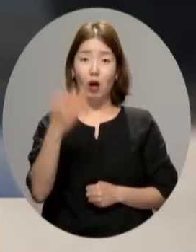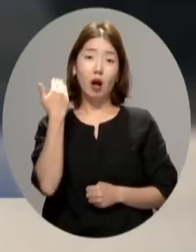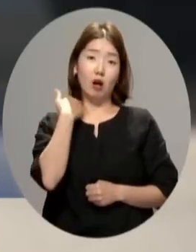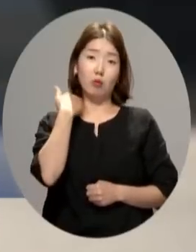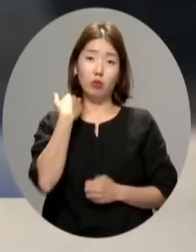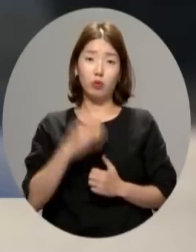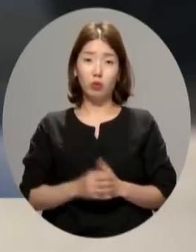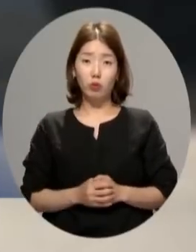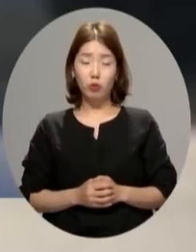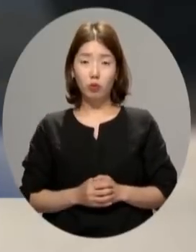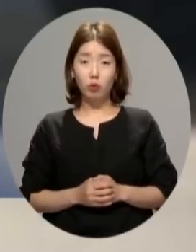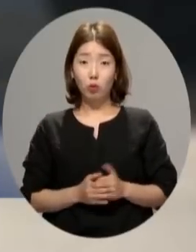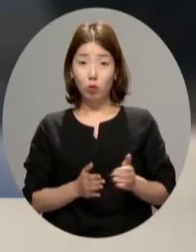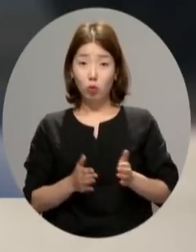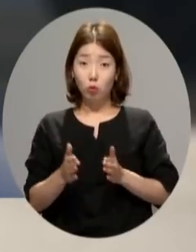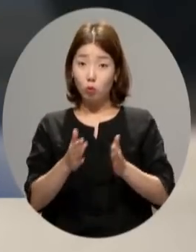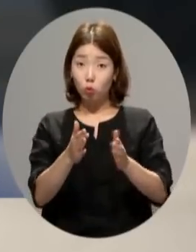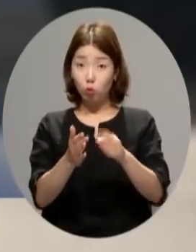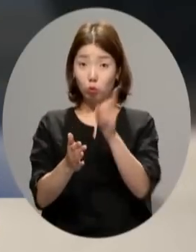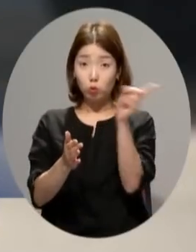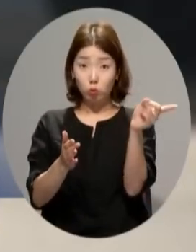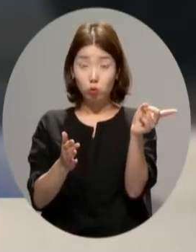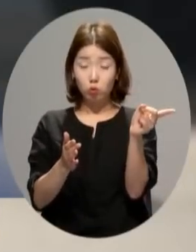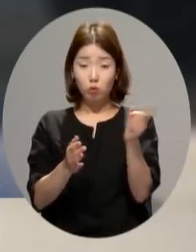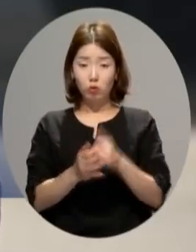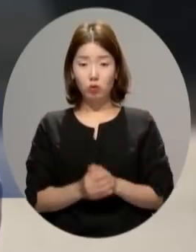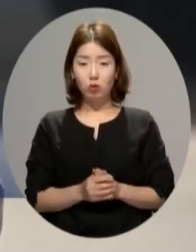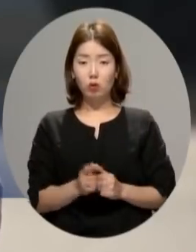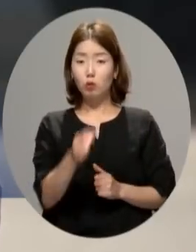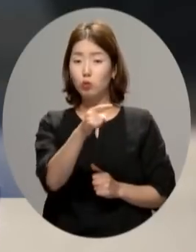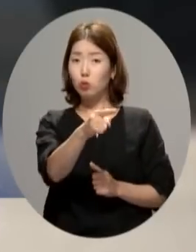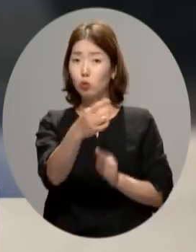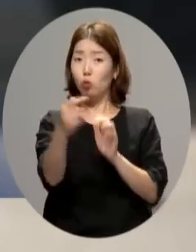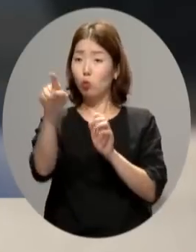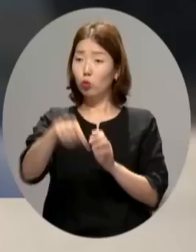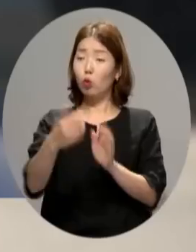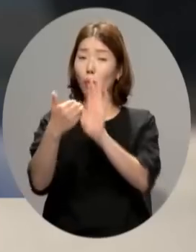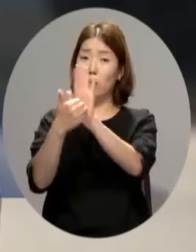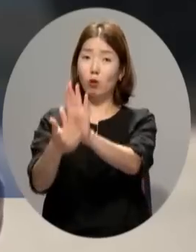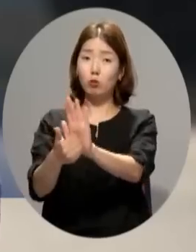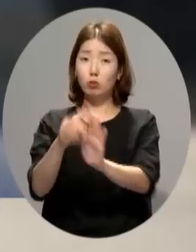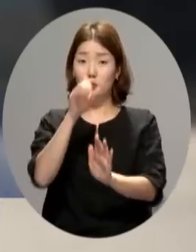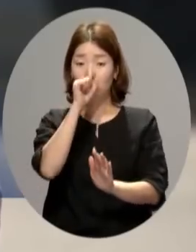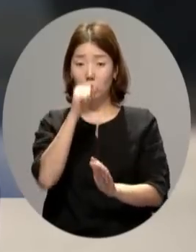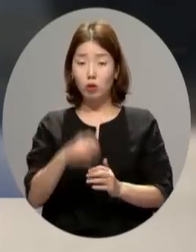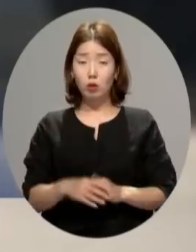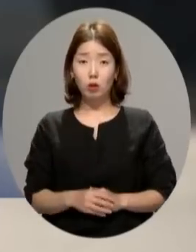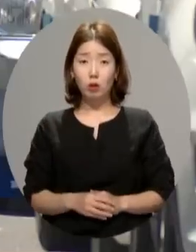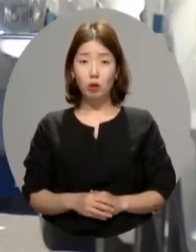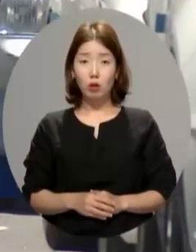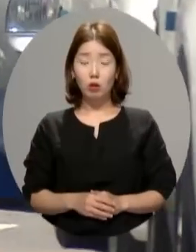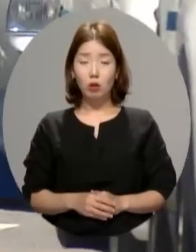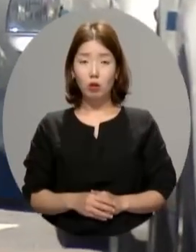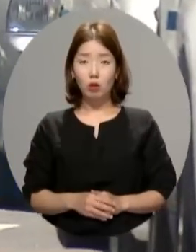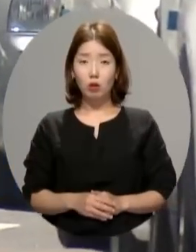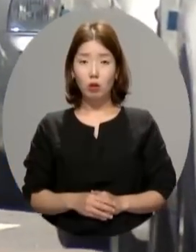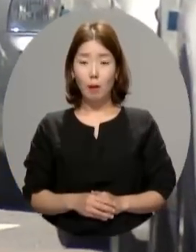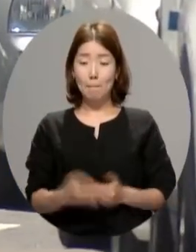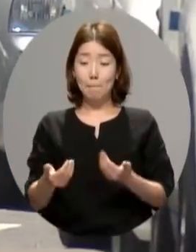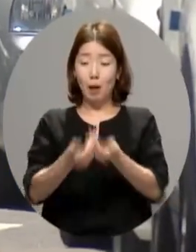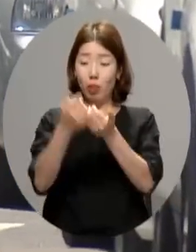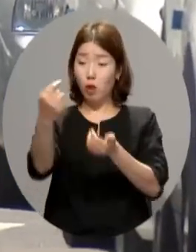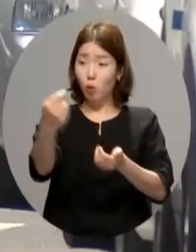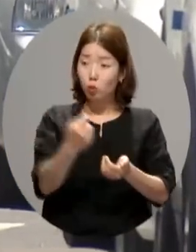보였어. 그러면 도로가 저쪽이에요? 그럼 저기서 이렇게 막아두었어야 되는 거 아닌가?